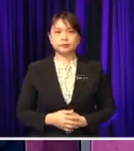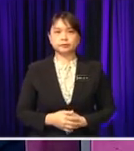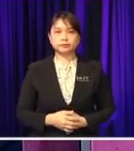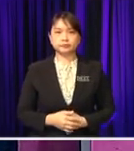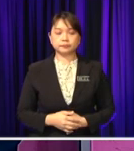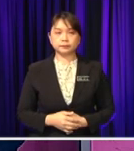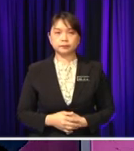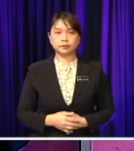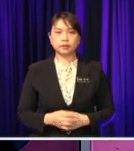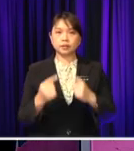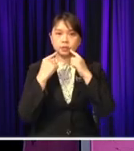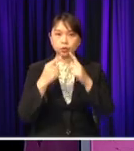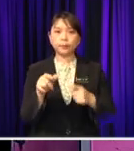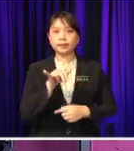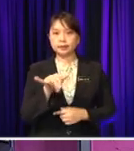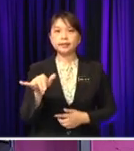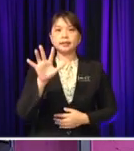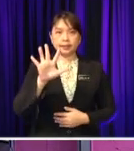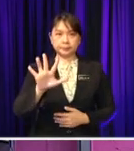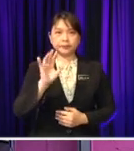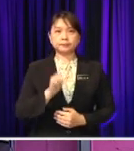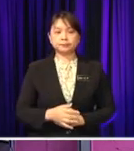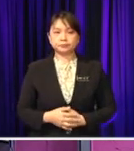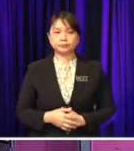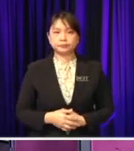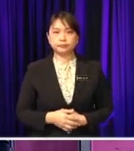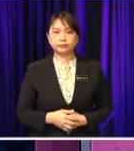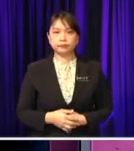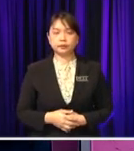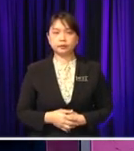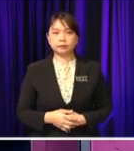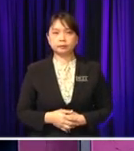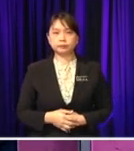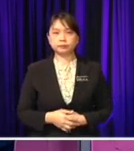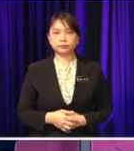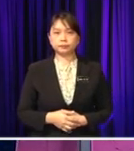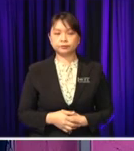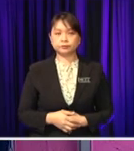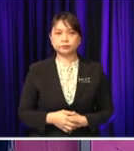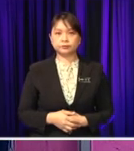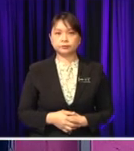Oke ivanda tolong tanpa Itu jawaban dia lima oke fine seterusnya